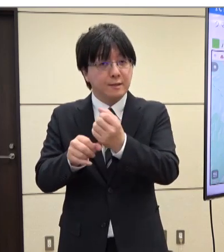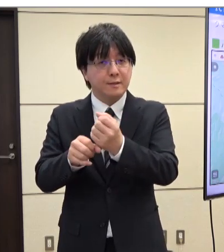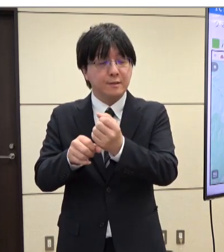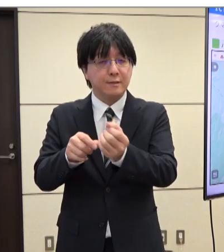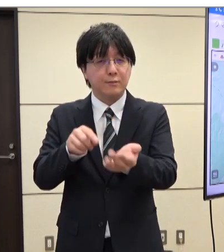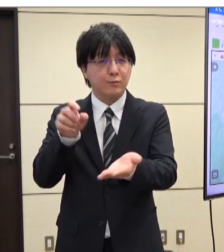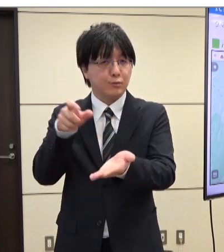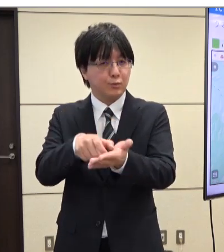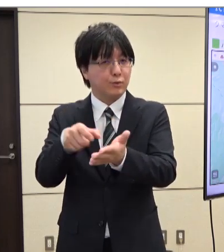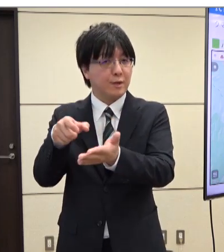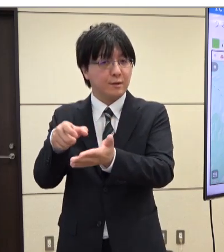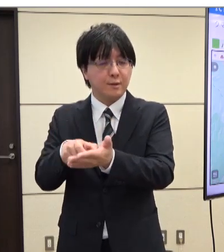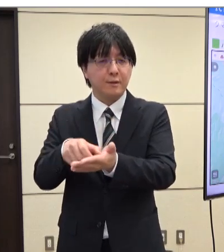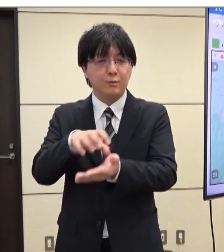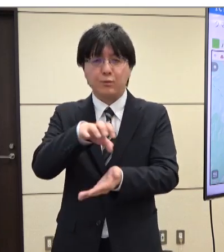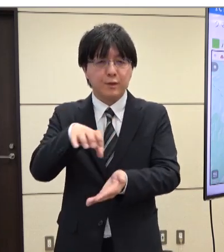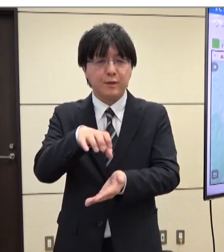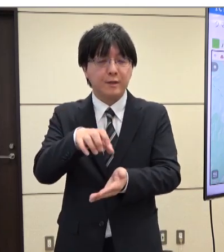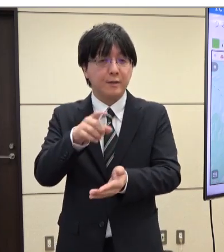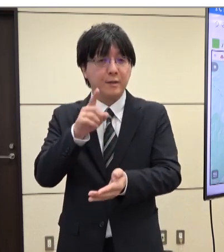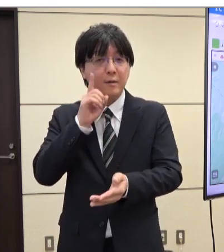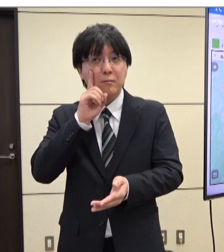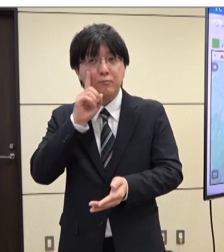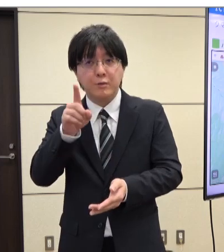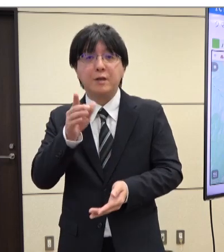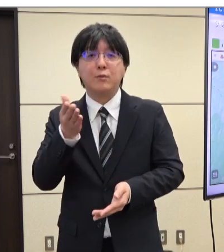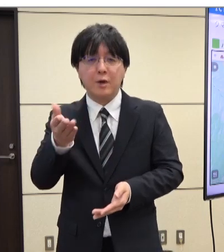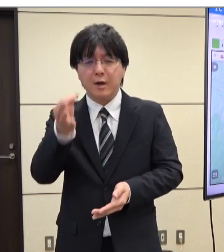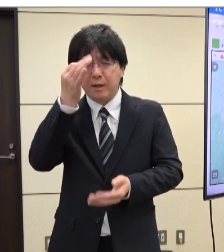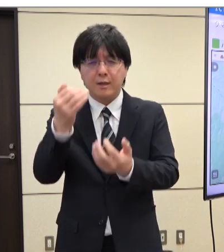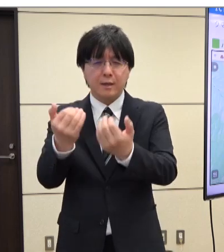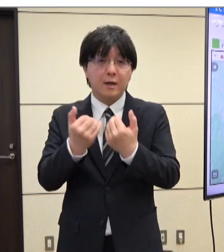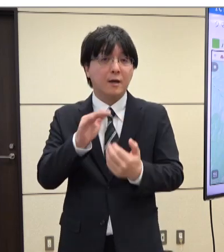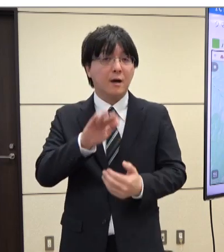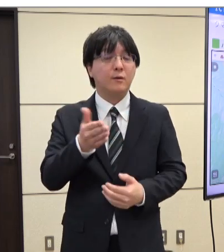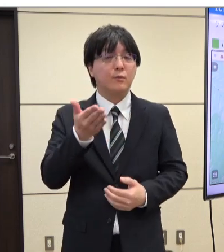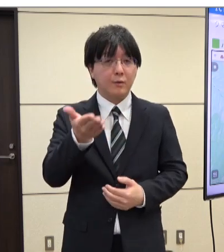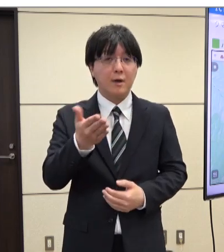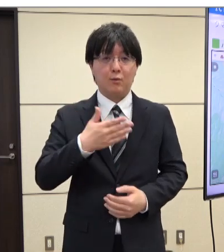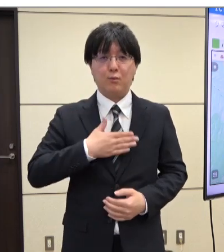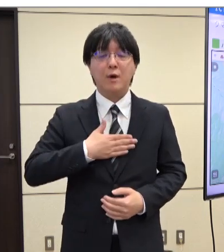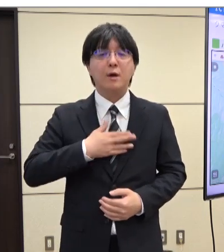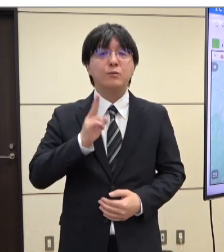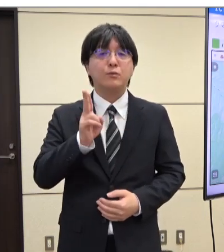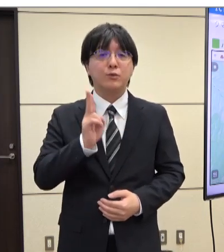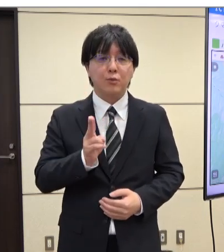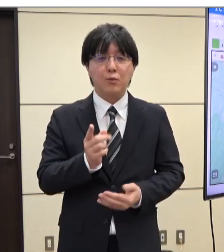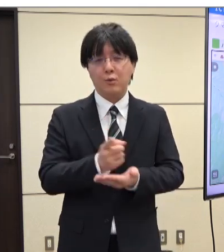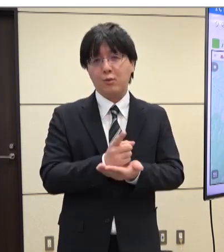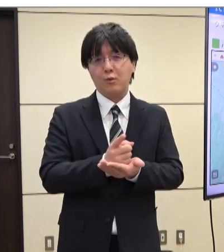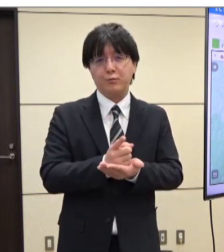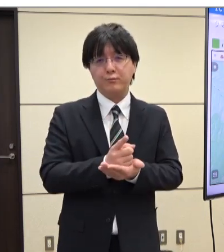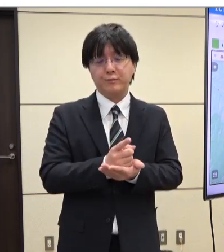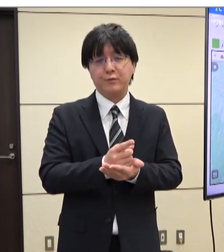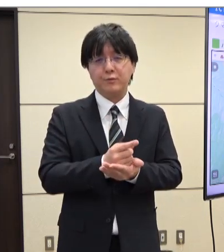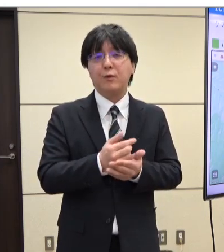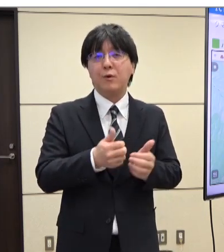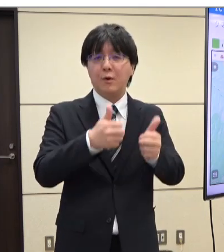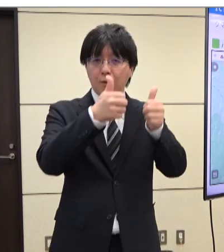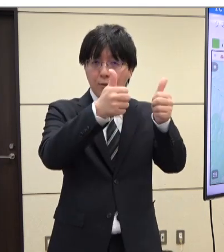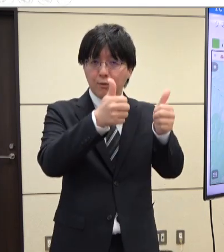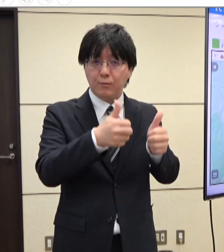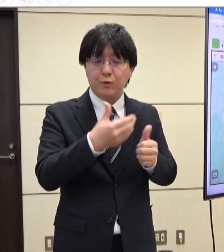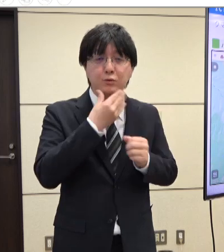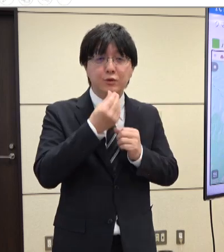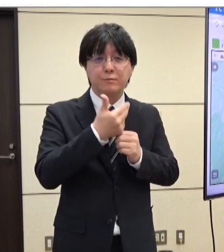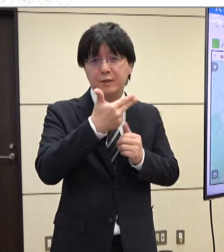で目撃されているか、あるいは被害が出ているかということを分かるように今回市のホームページに載せて、パ